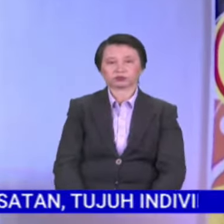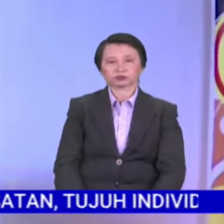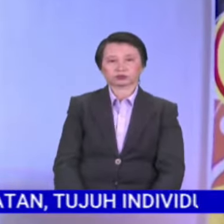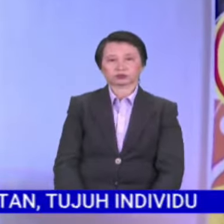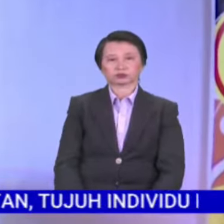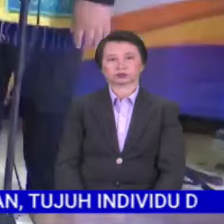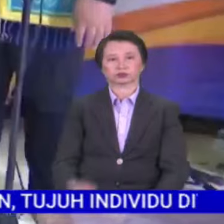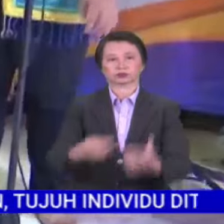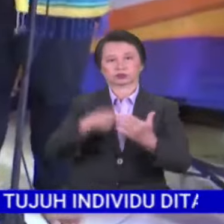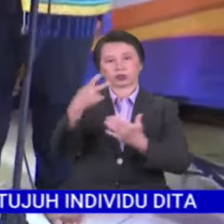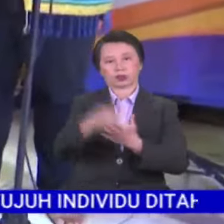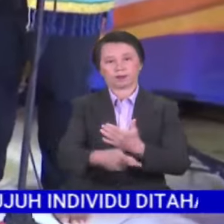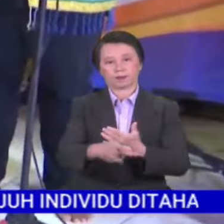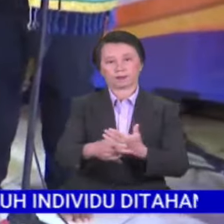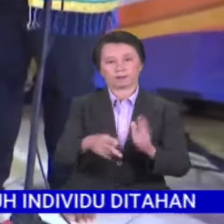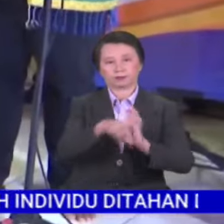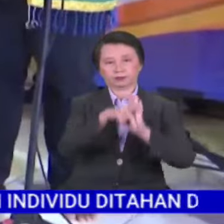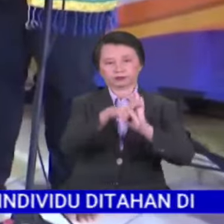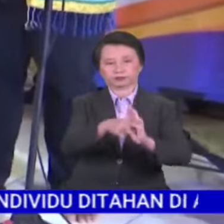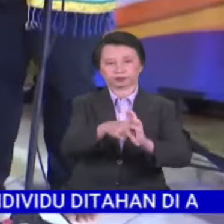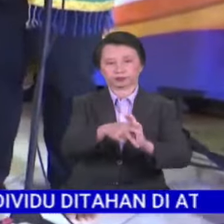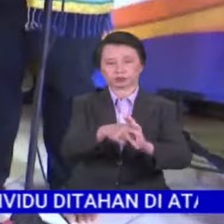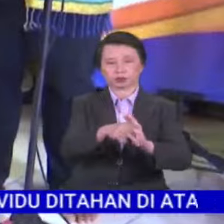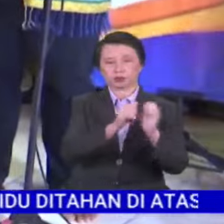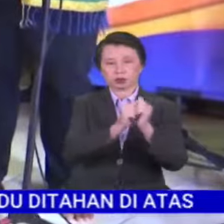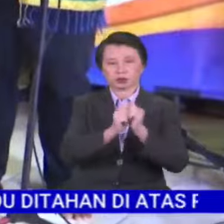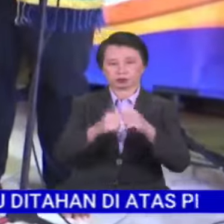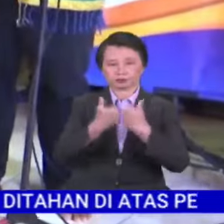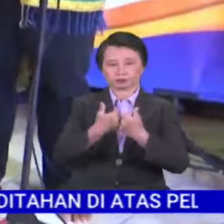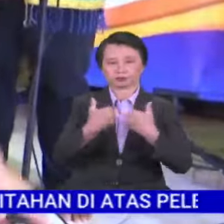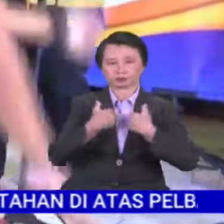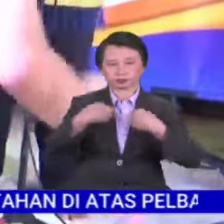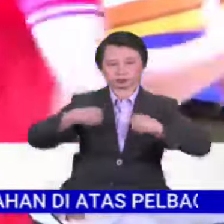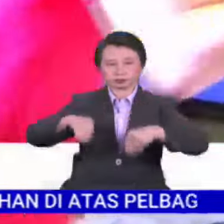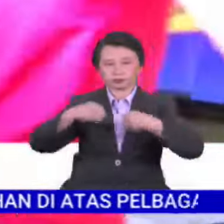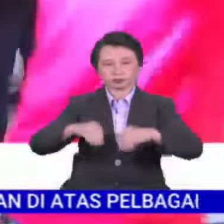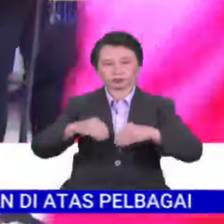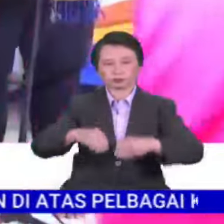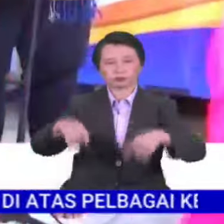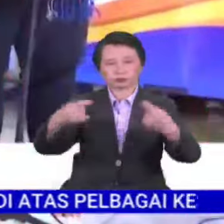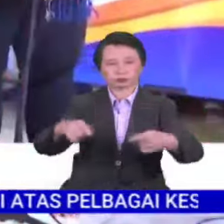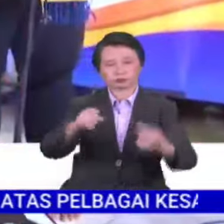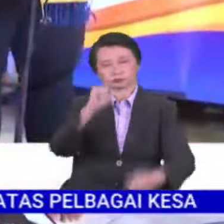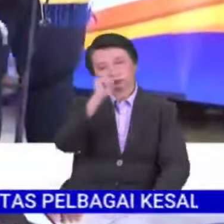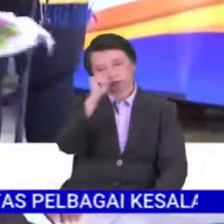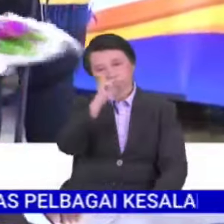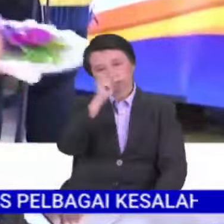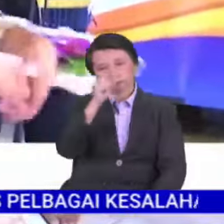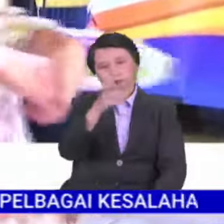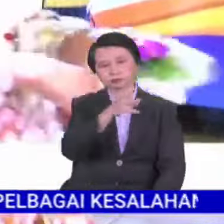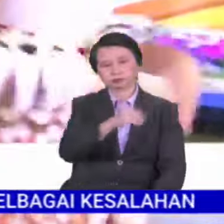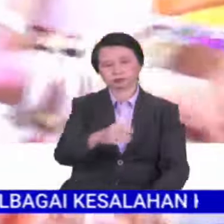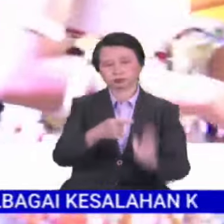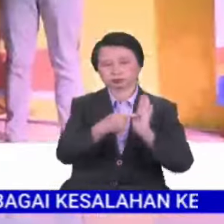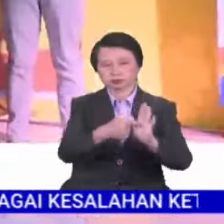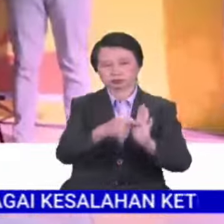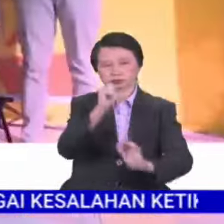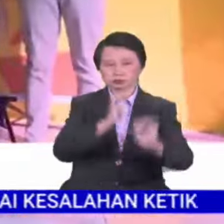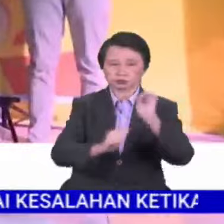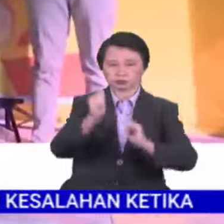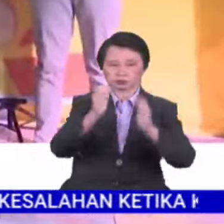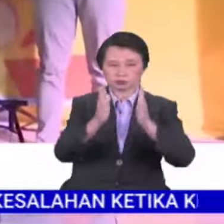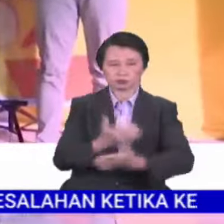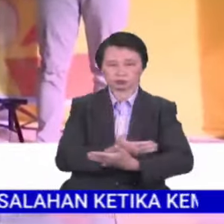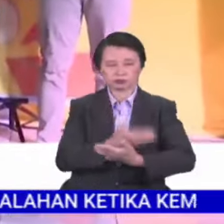Antara pengisian program itu ialah pameran bersama agensi dan jualan, pertandingan karaoke santai, DJ Corner dan penampilan artis anak